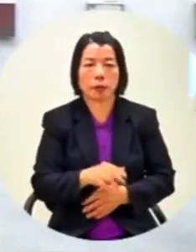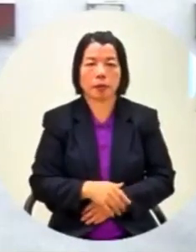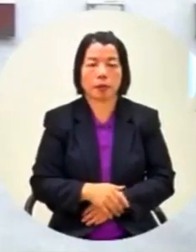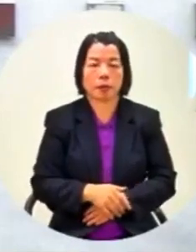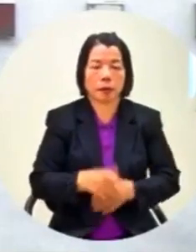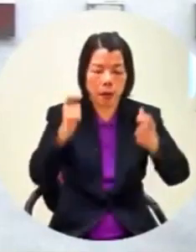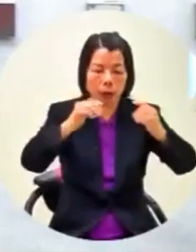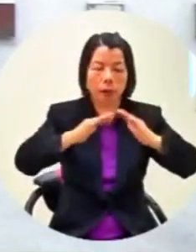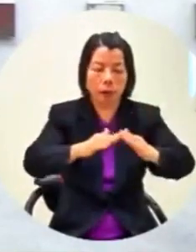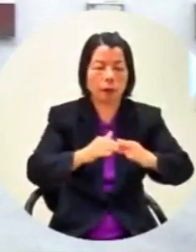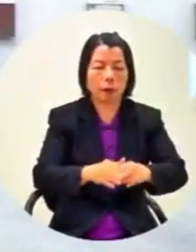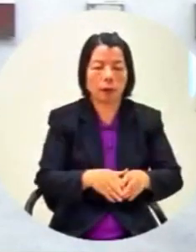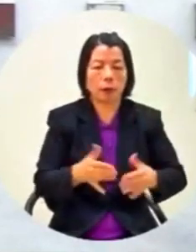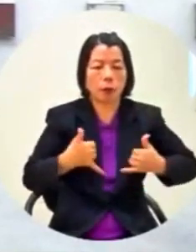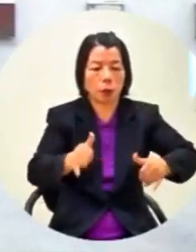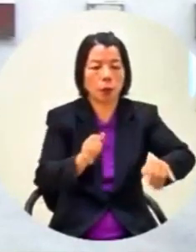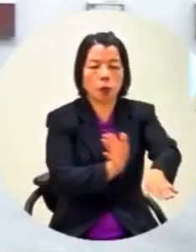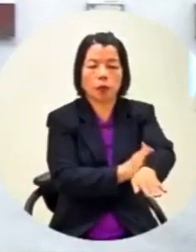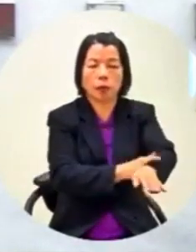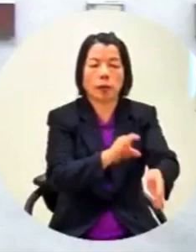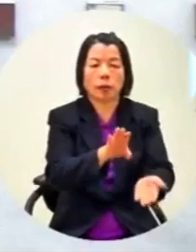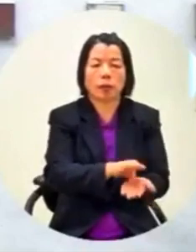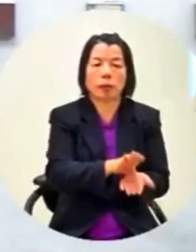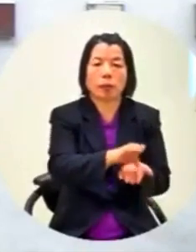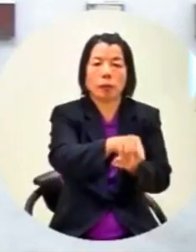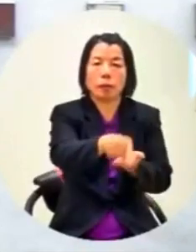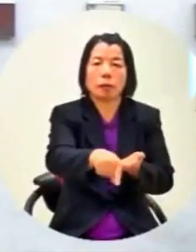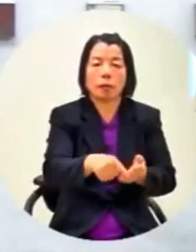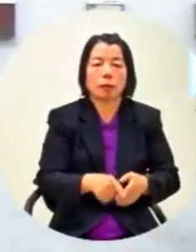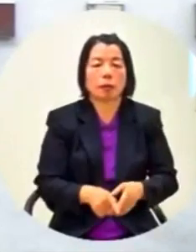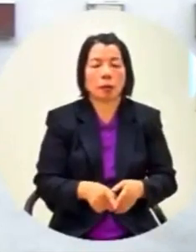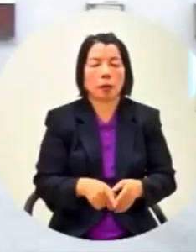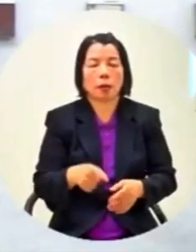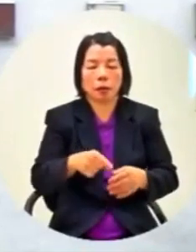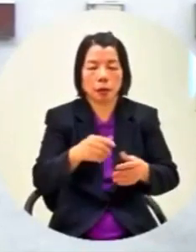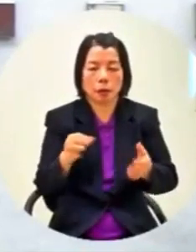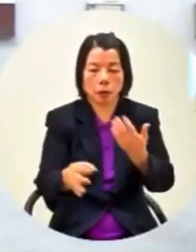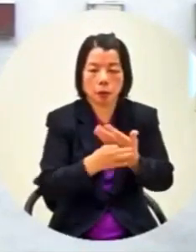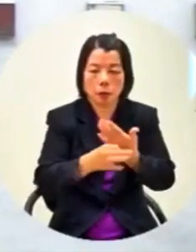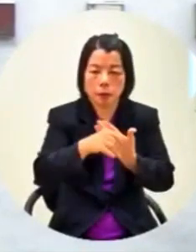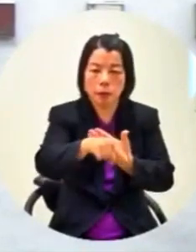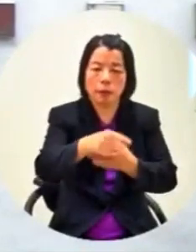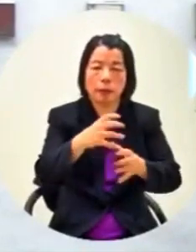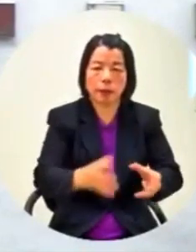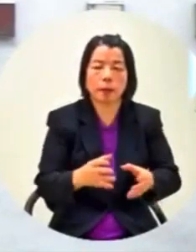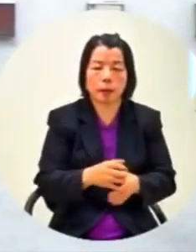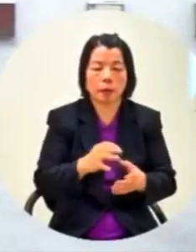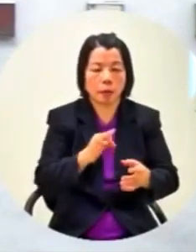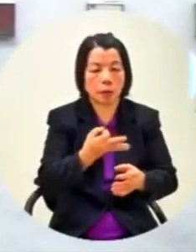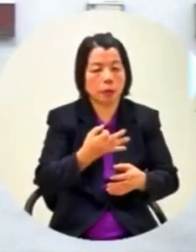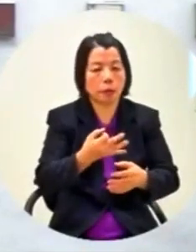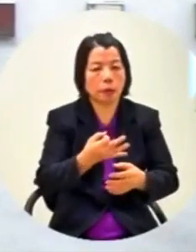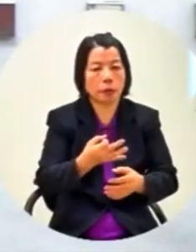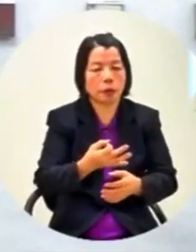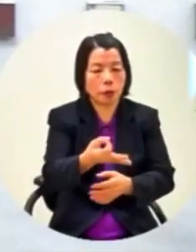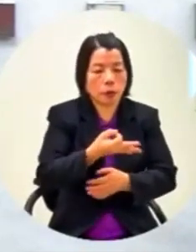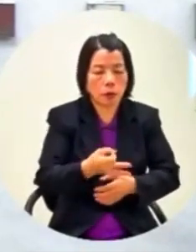停车从109年3月1日开始试办6个月，收费的时间由